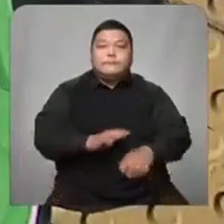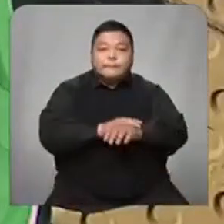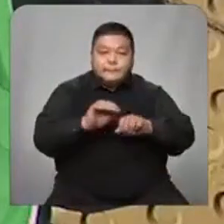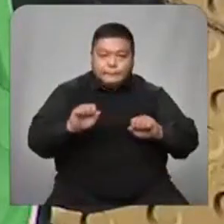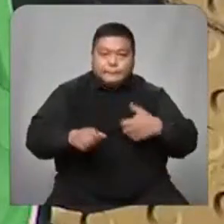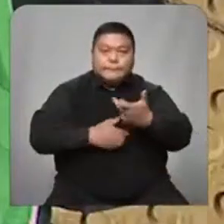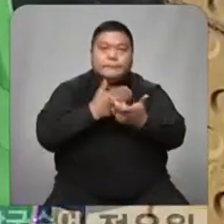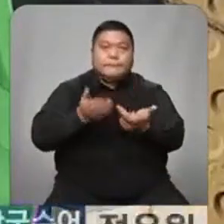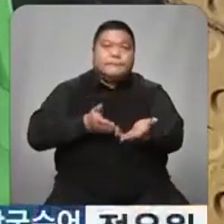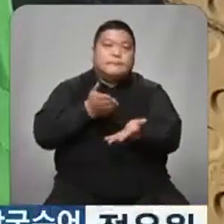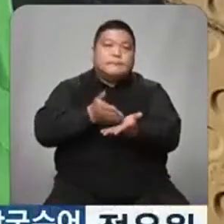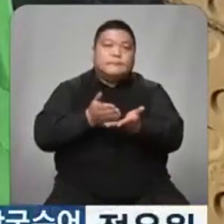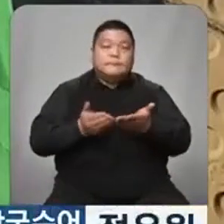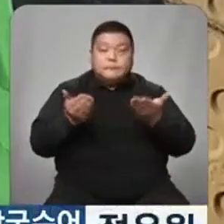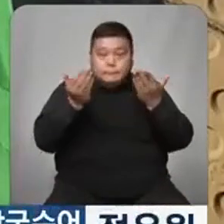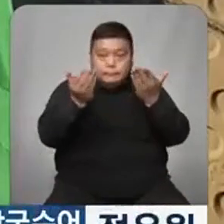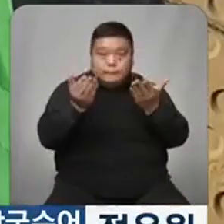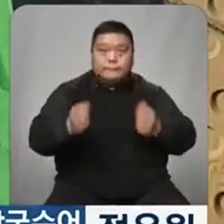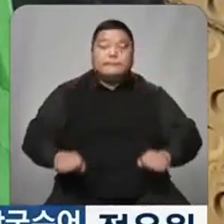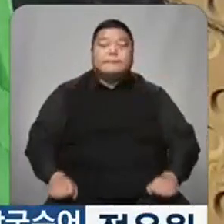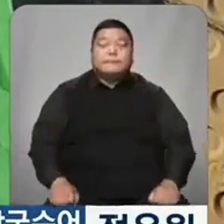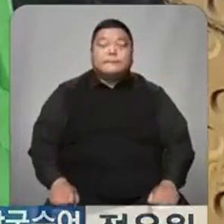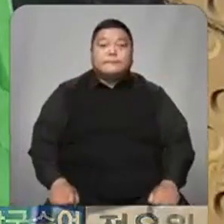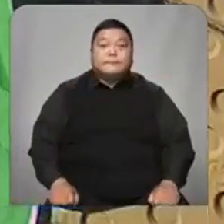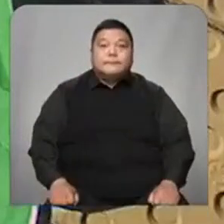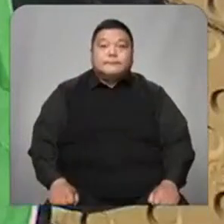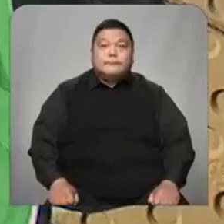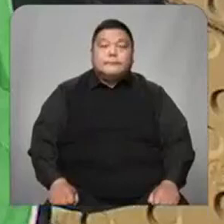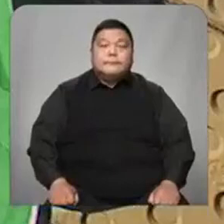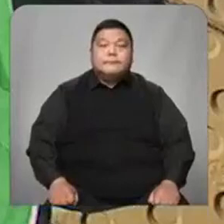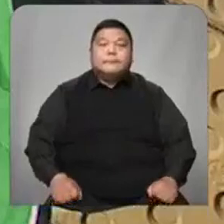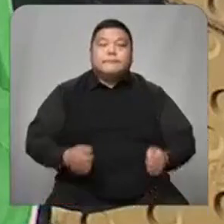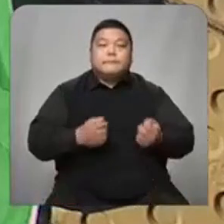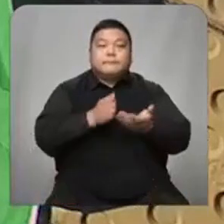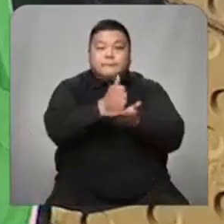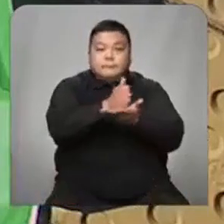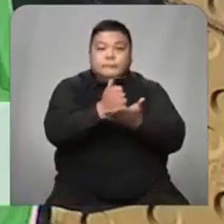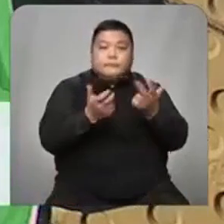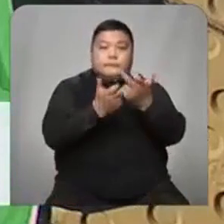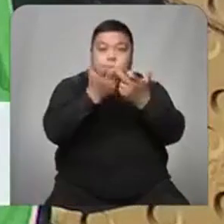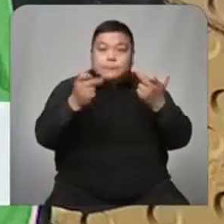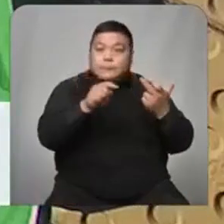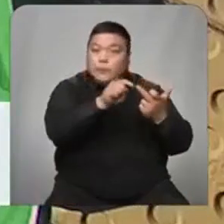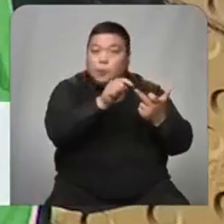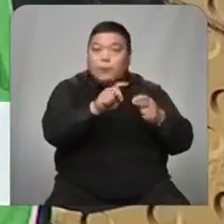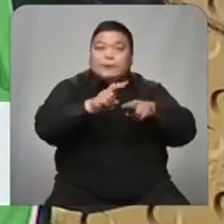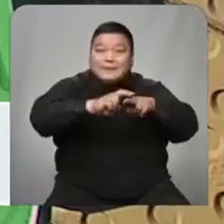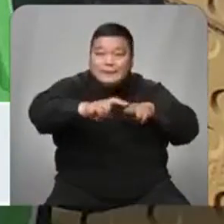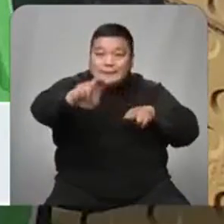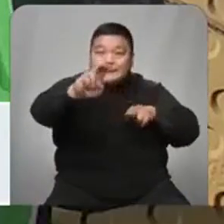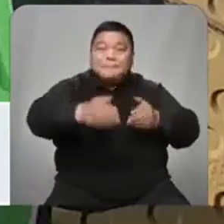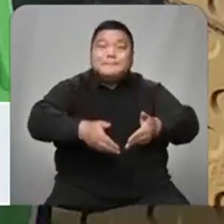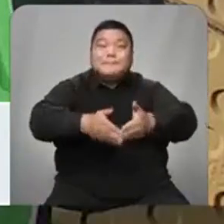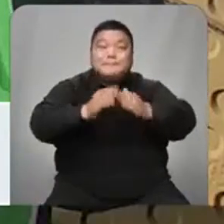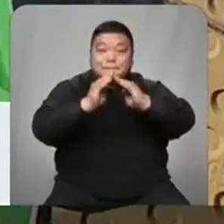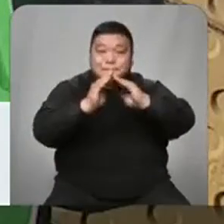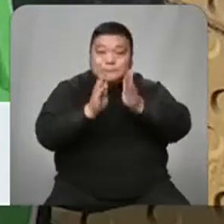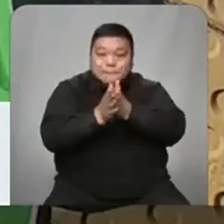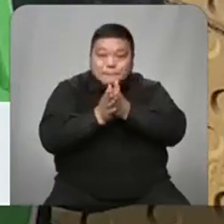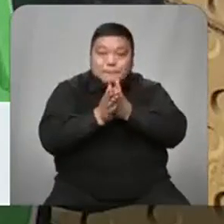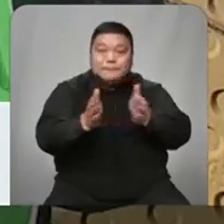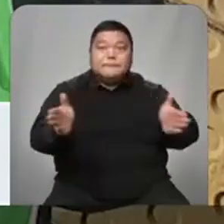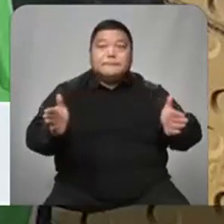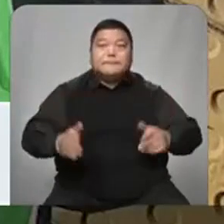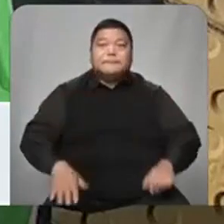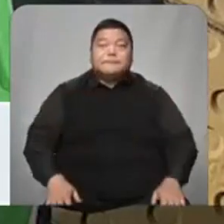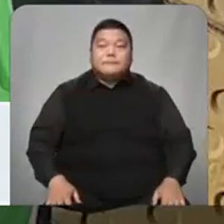여러분 안녕하십니까? 9시 강원 뉴스입니다. 국립공원 설악산에 케이블카를 설치하는 오색 케이블카 사업이